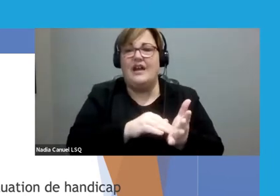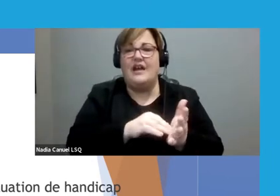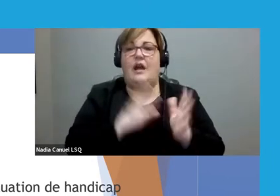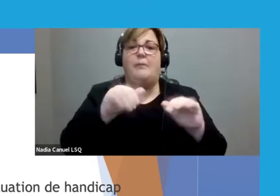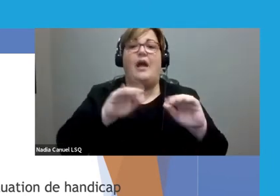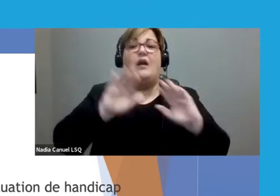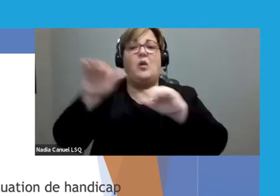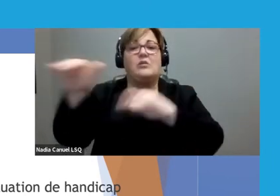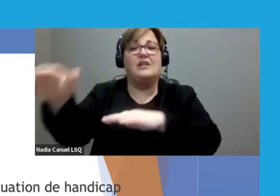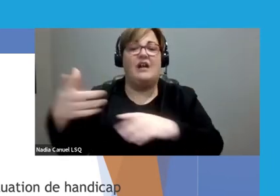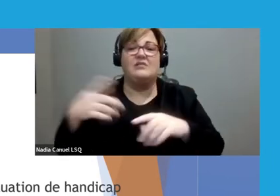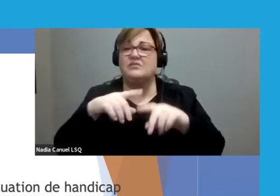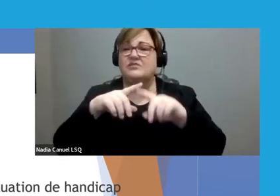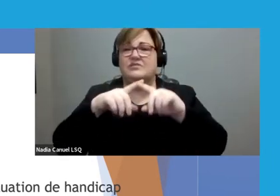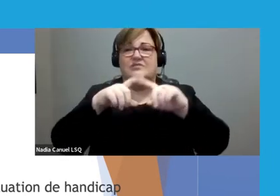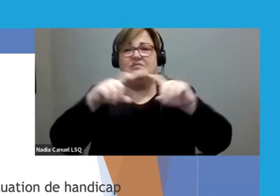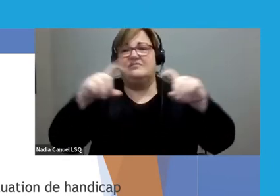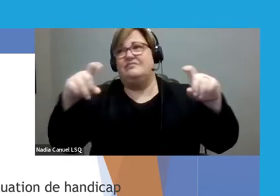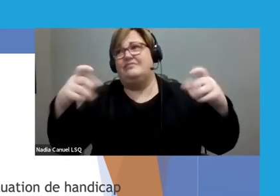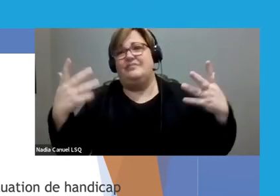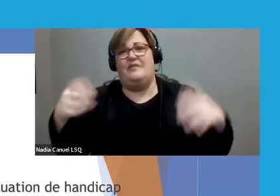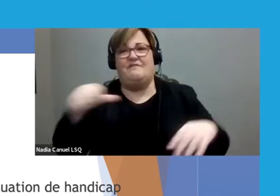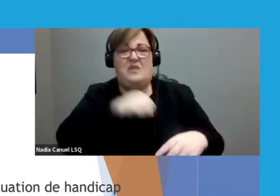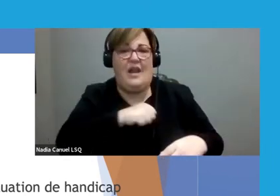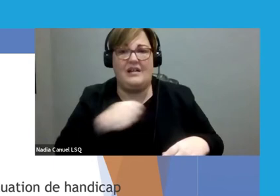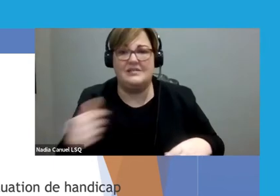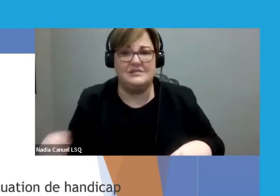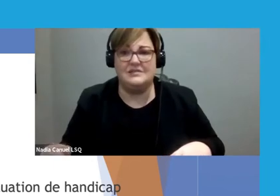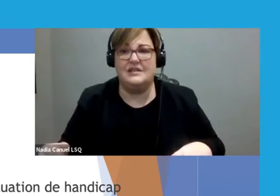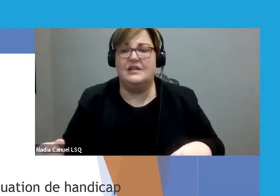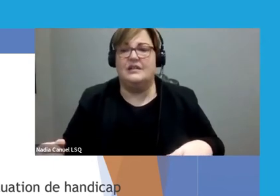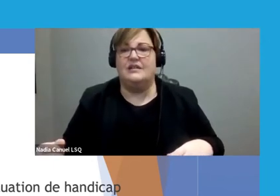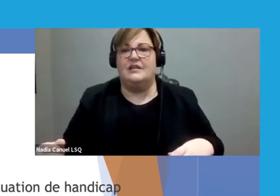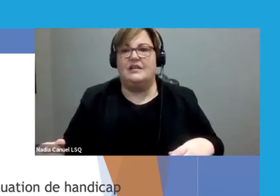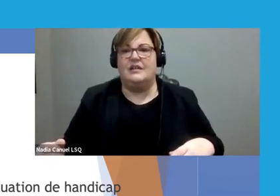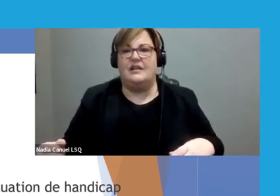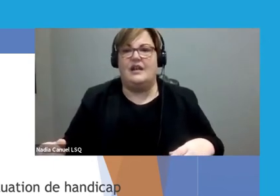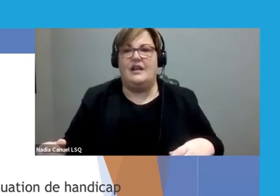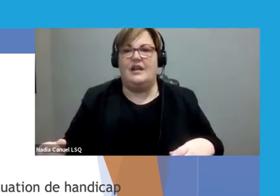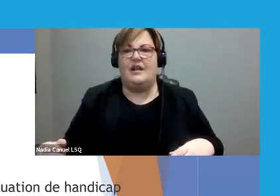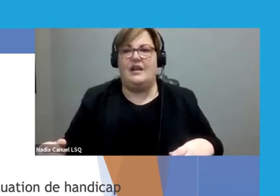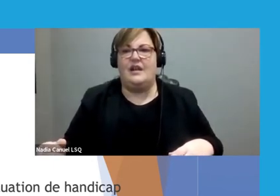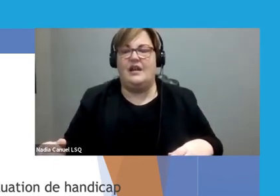conséquence de toutes les violences à la fois